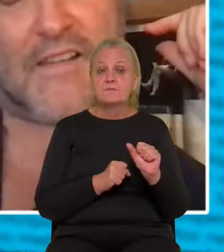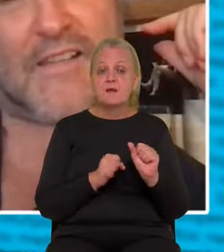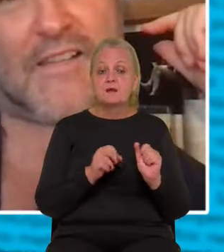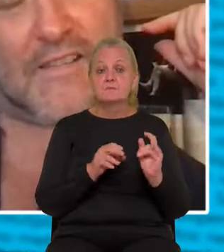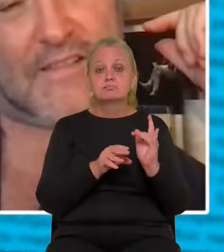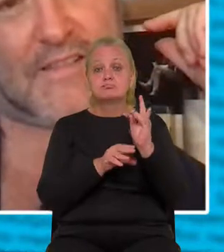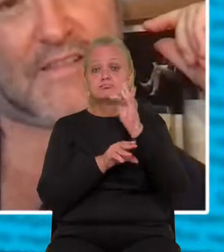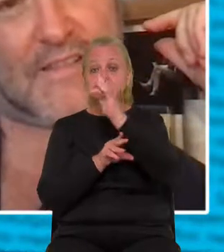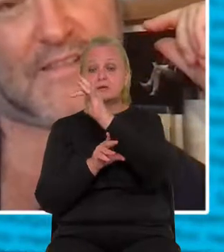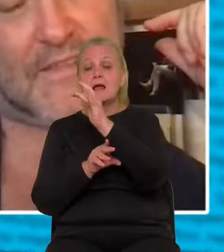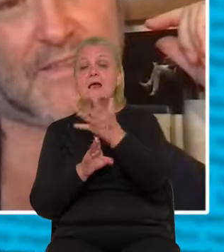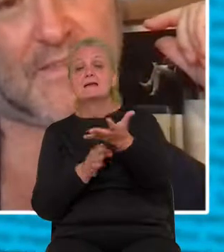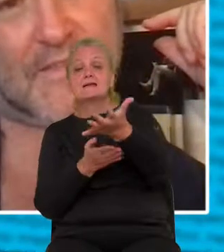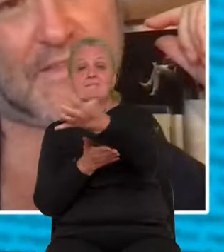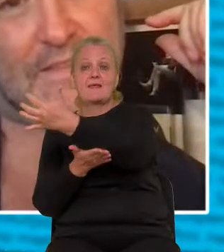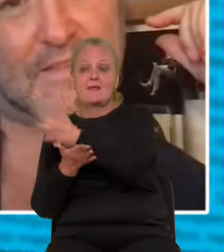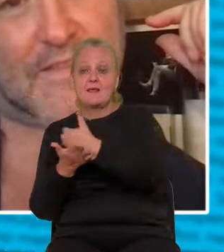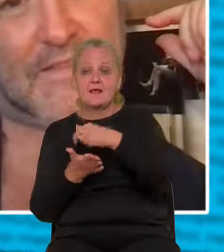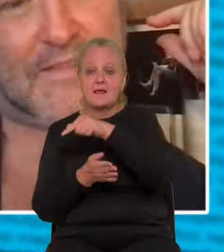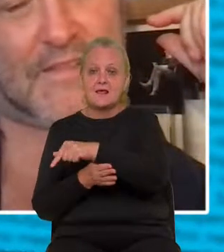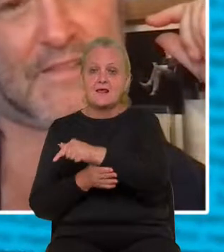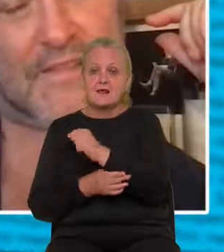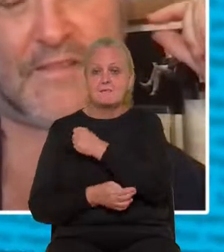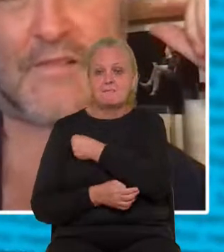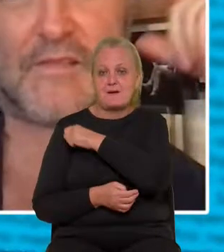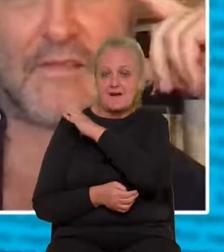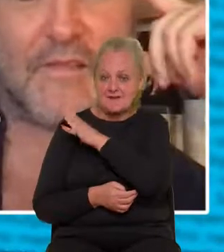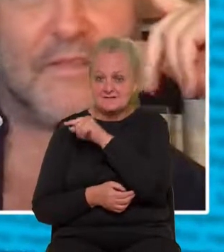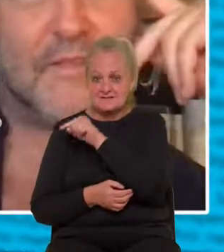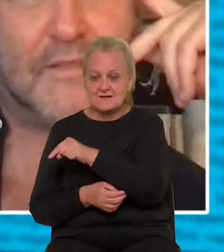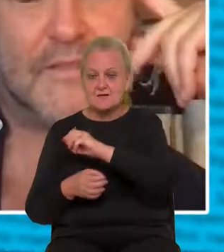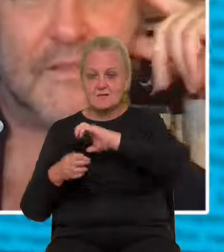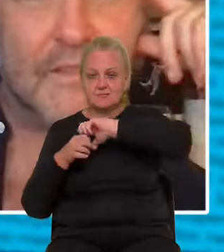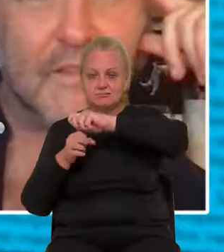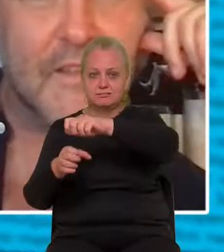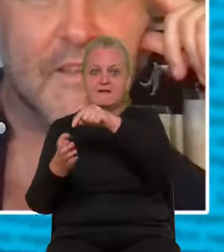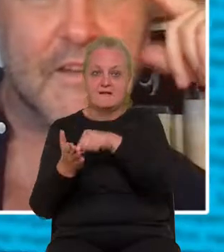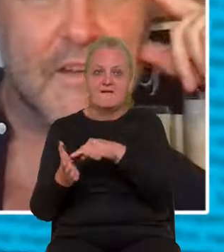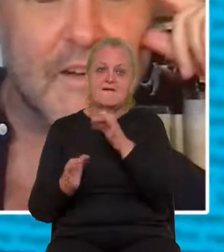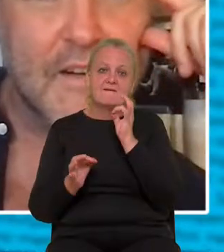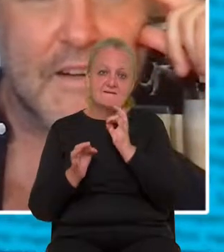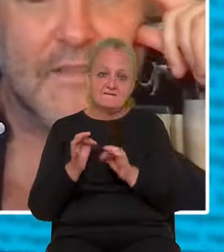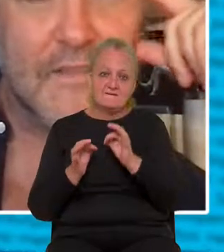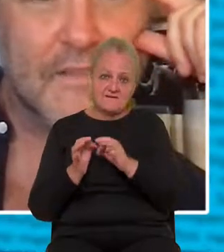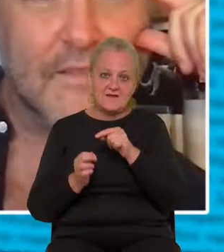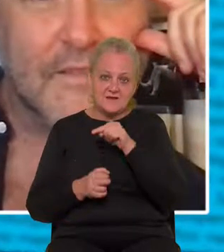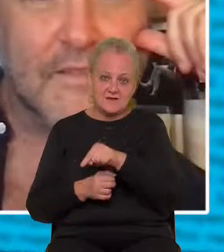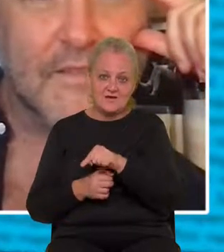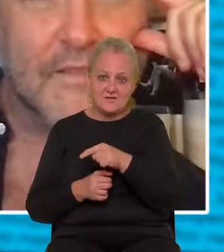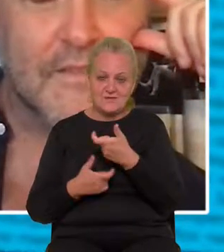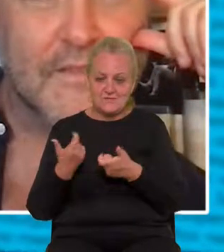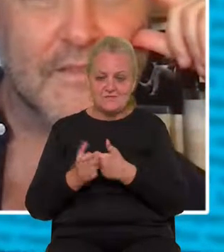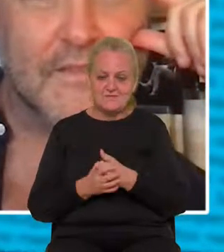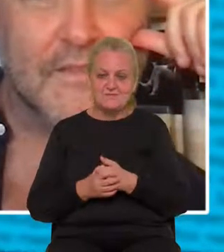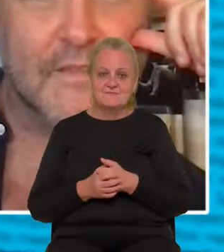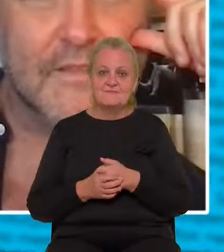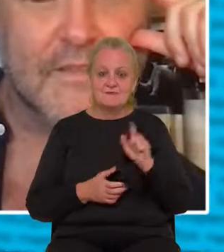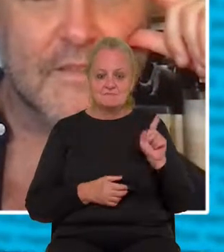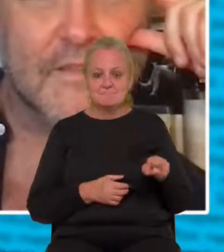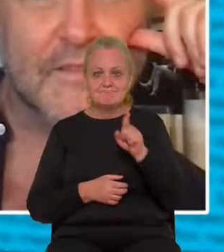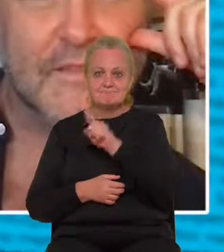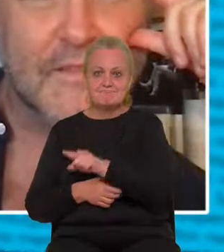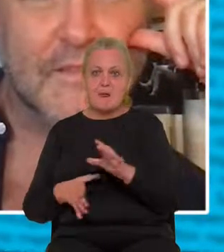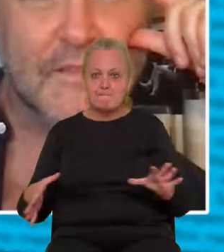wypączkowały i zostały zebrane po palestyńskiej stronie i są zabutelkowane jako te